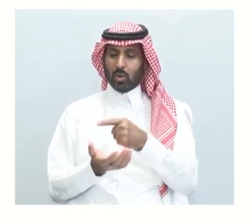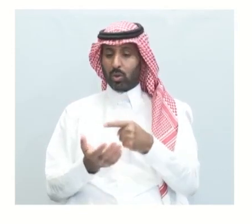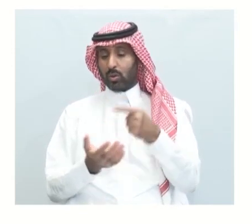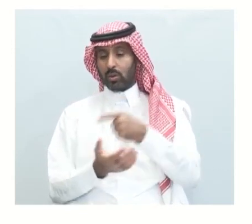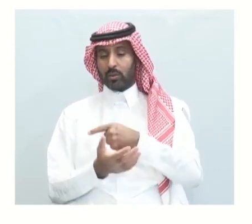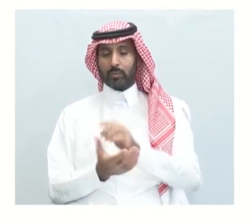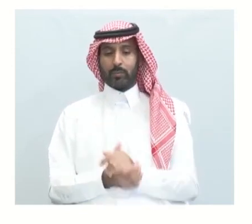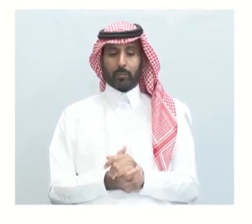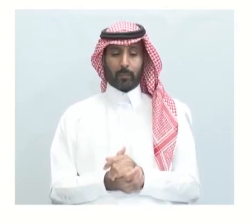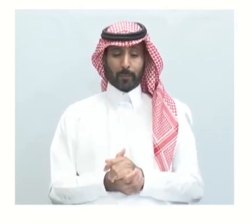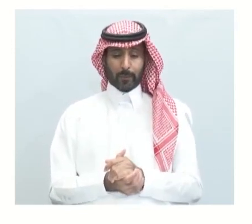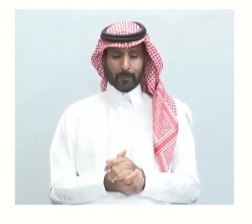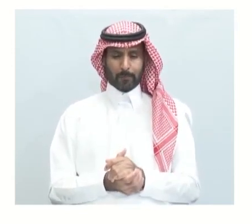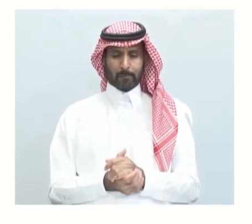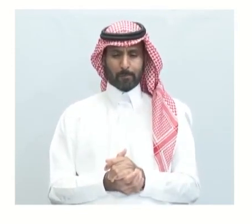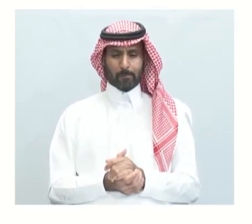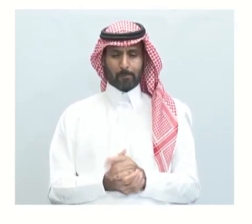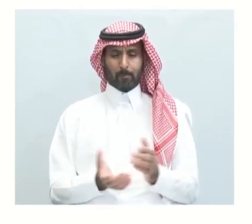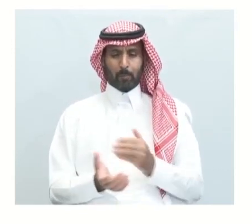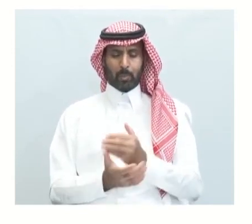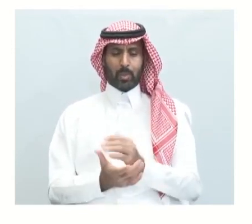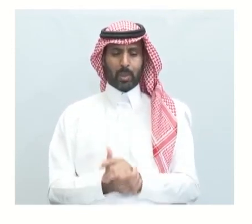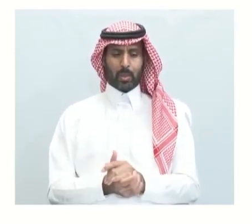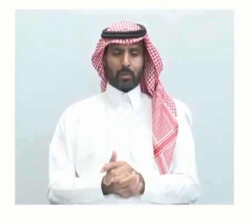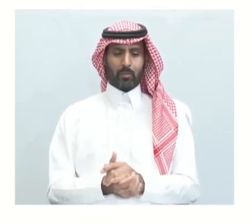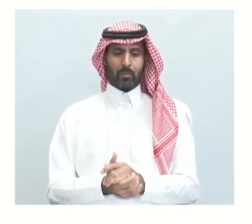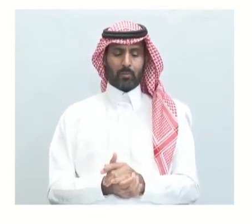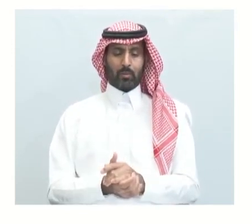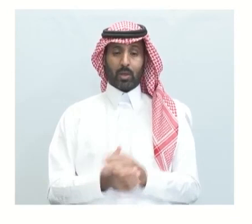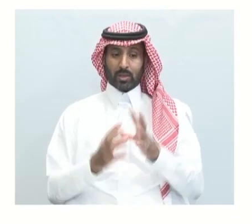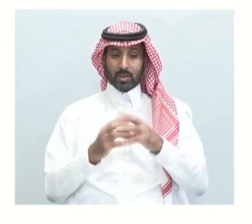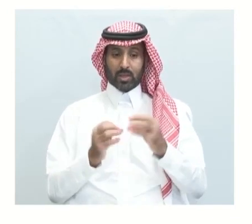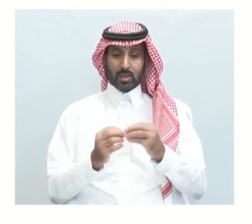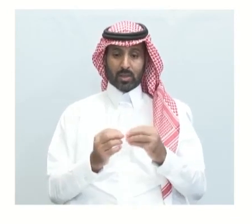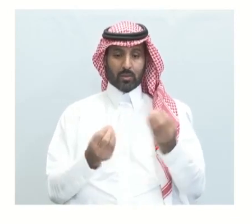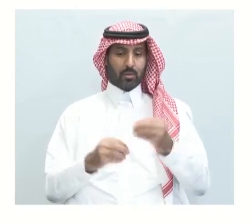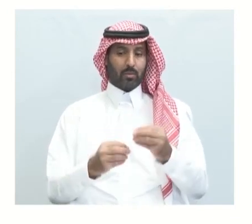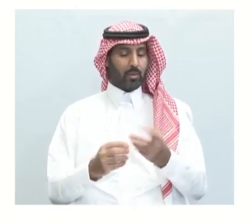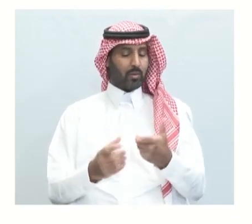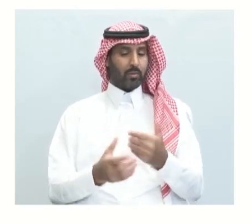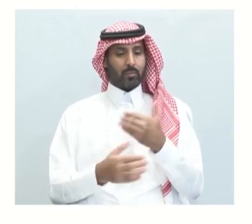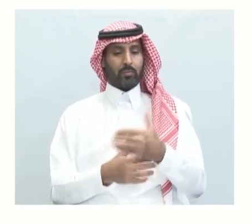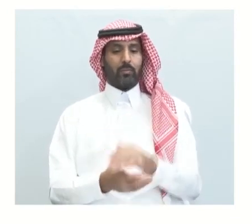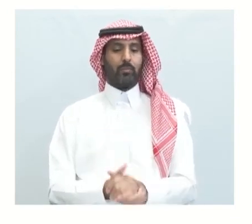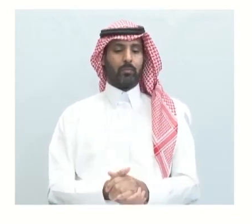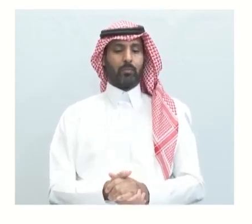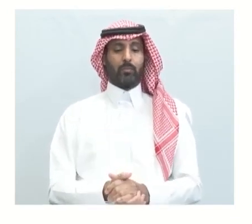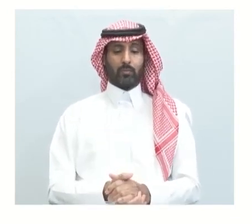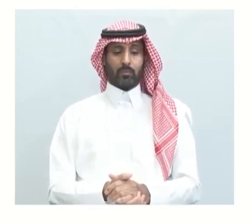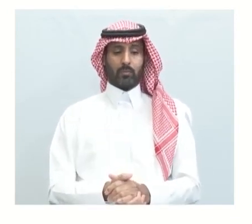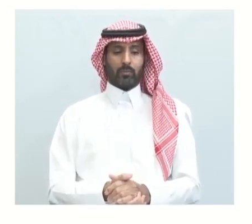هو القادم هذا البوينتر او المؤشر للعقده التاليه هذا تعريف لم نضيف العقده بعد هذا